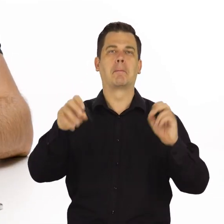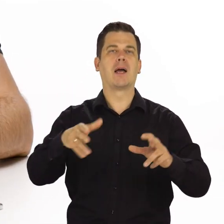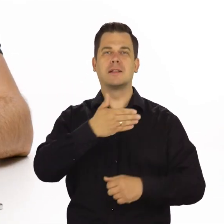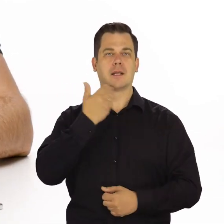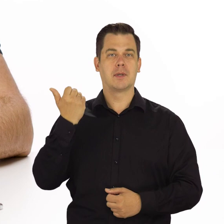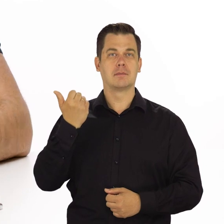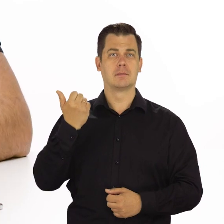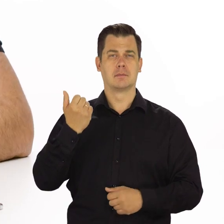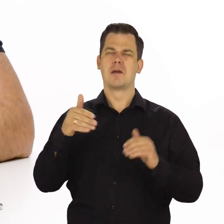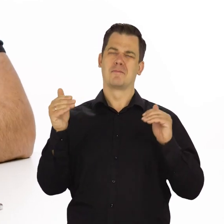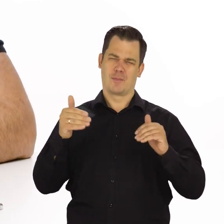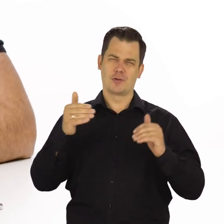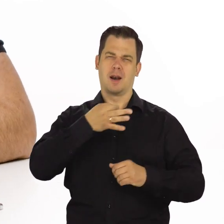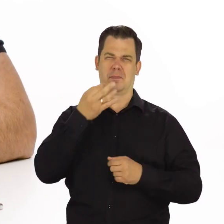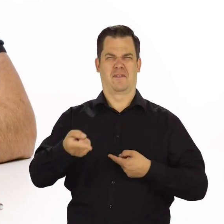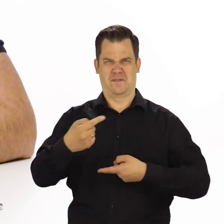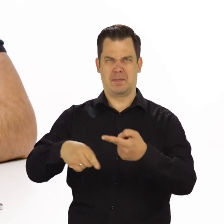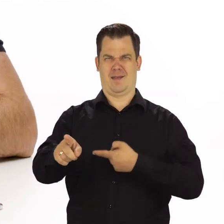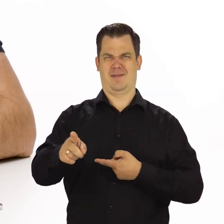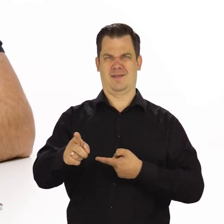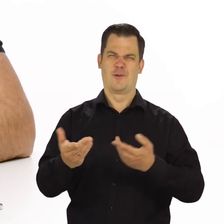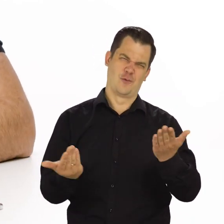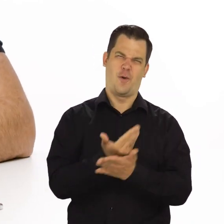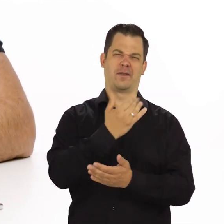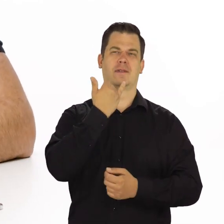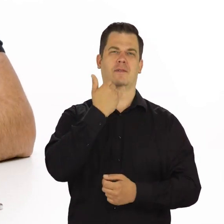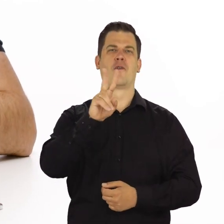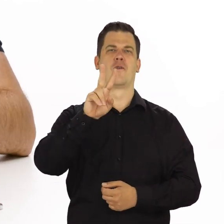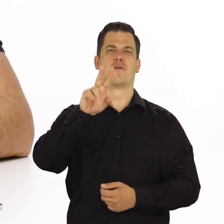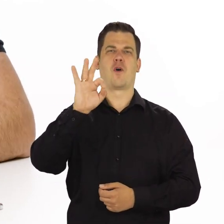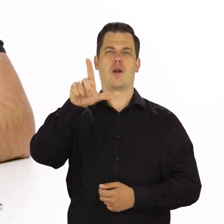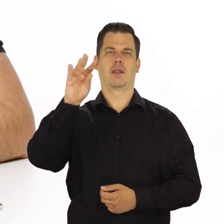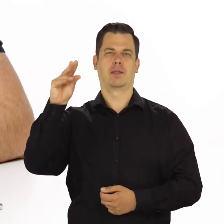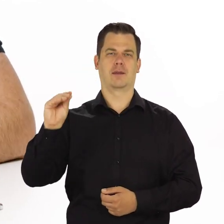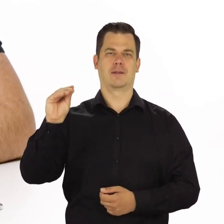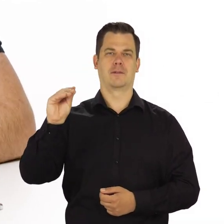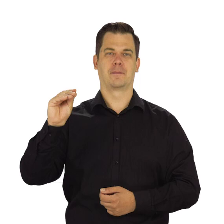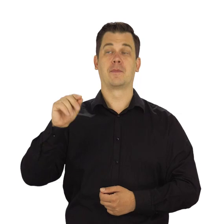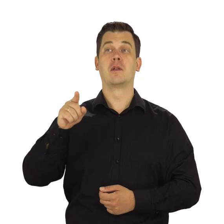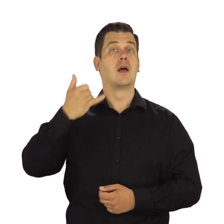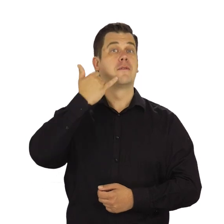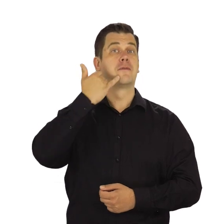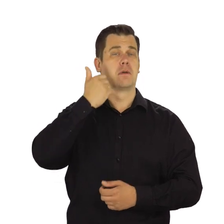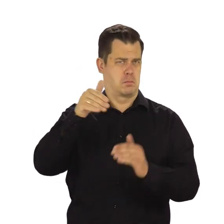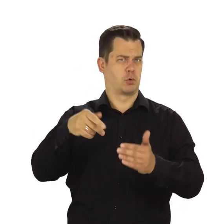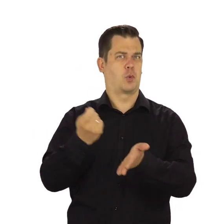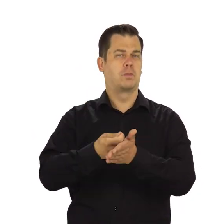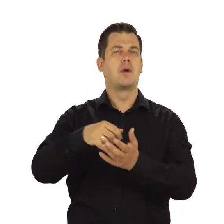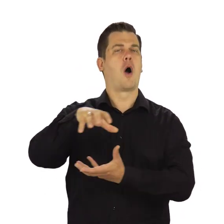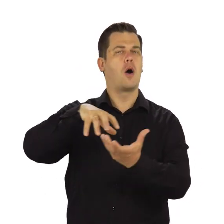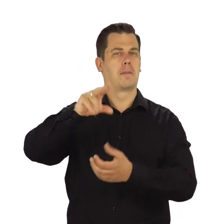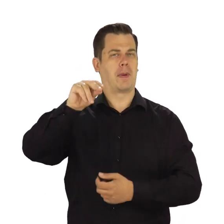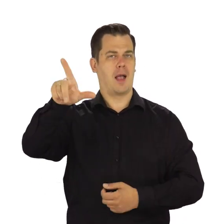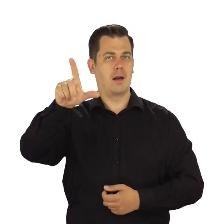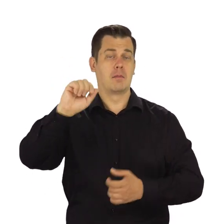nie ma Voltę? Przy pierwszej możliwej okazji wymień go już na taki, który taką technologię obsługuje. Taki telefon